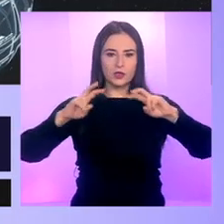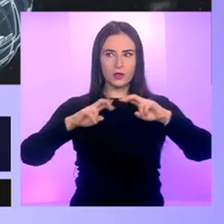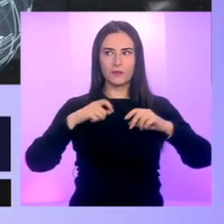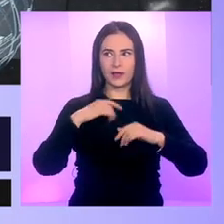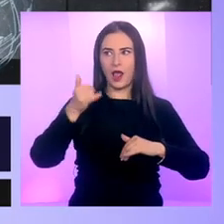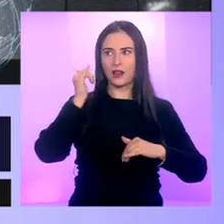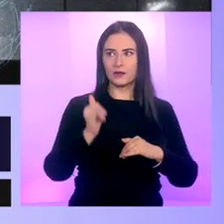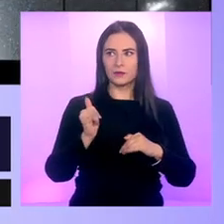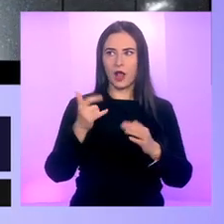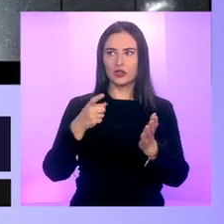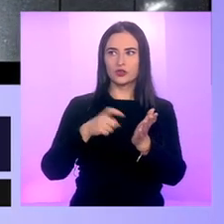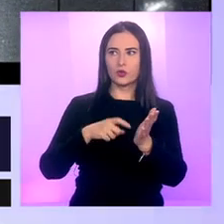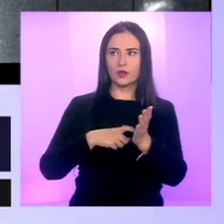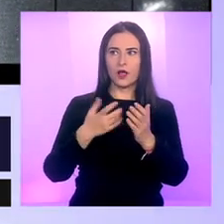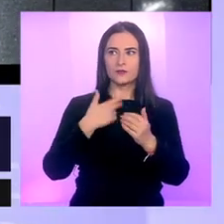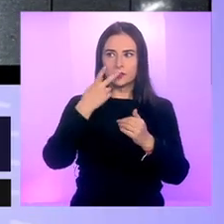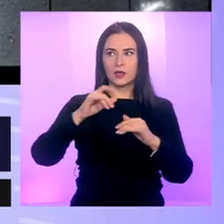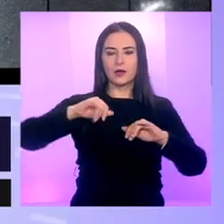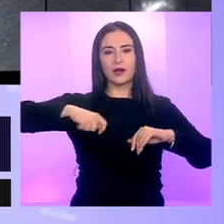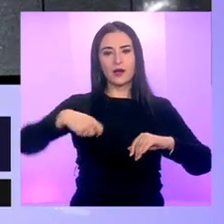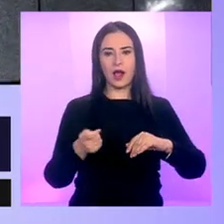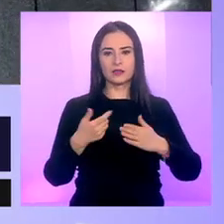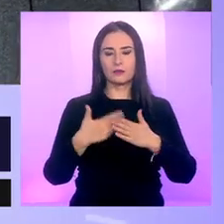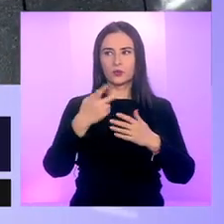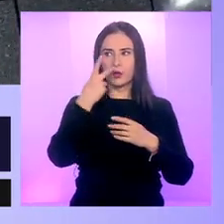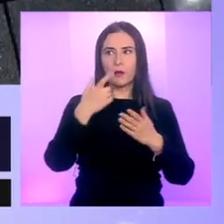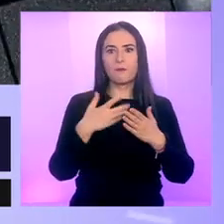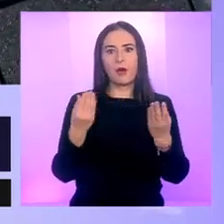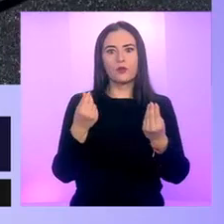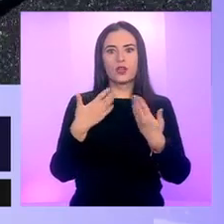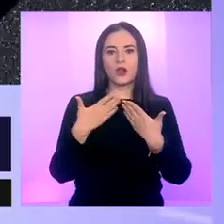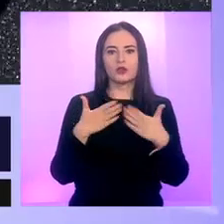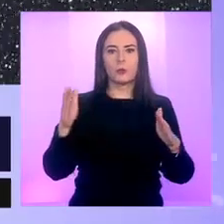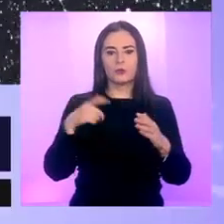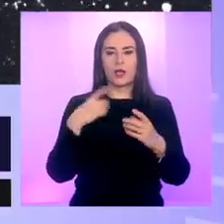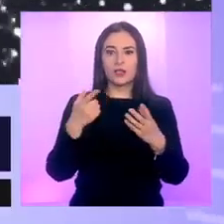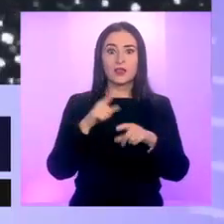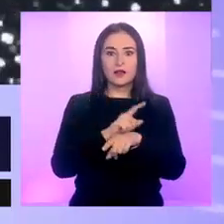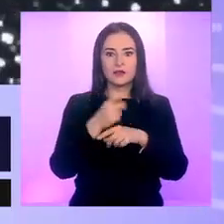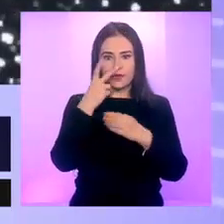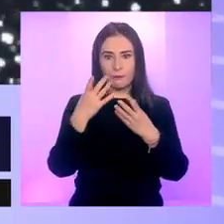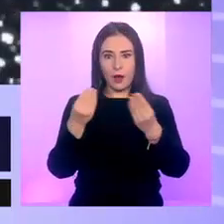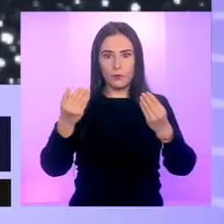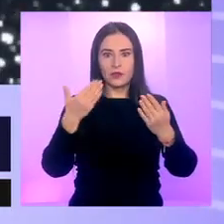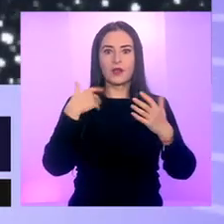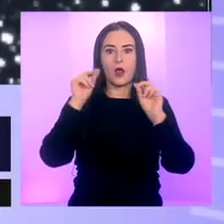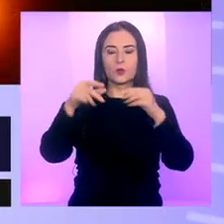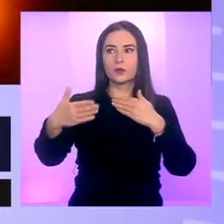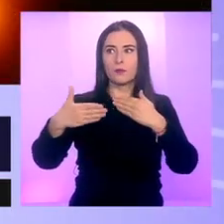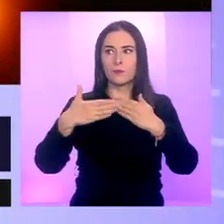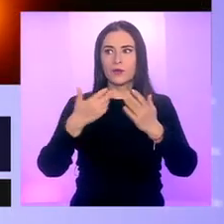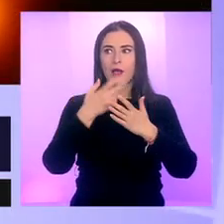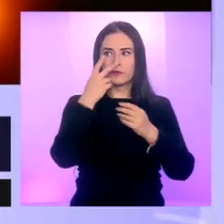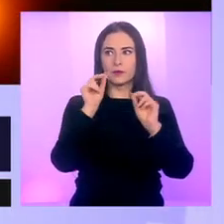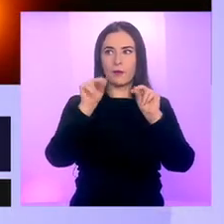că, într-adevăr, acel flux de gaze, care are o viteză mai mică la început și după aia o viteză mai mare, așa cum vedem că mergem la munte. Ați văzut